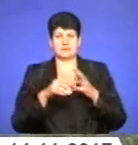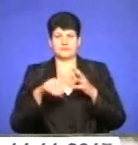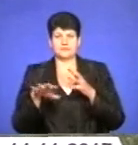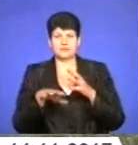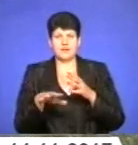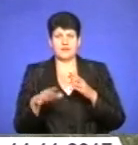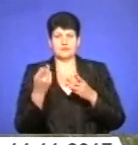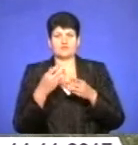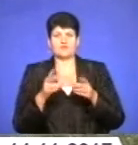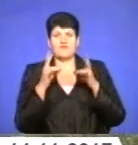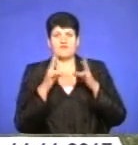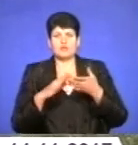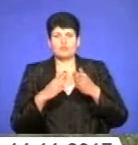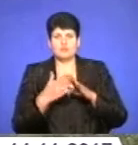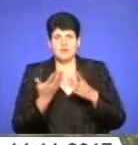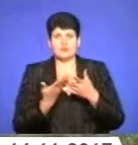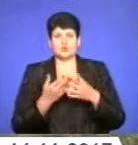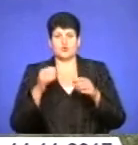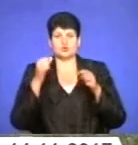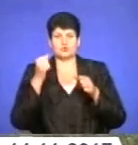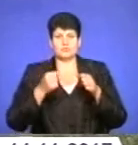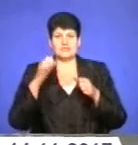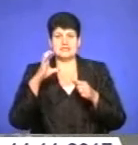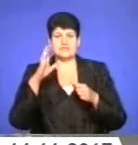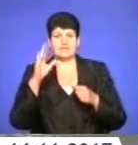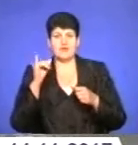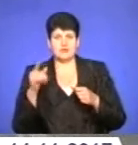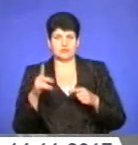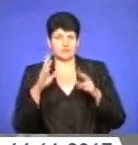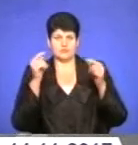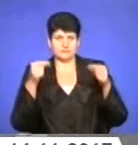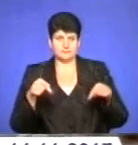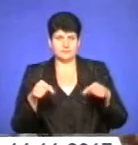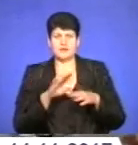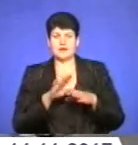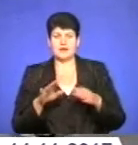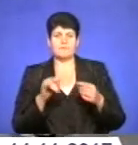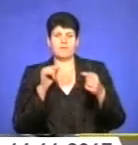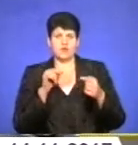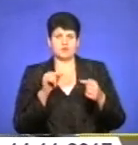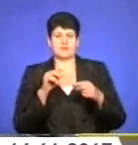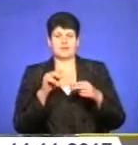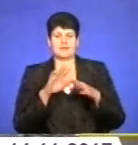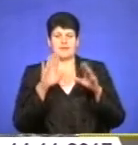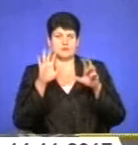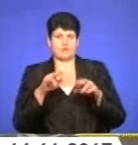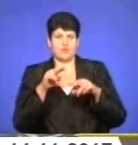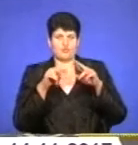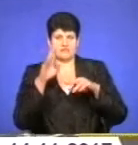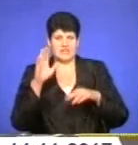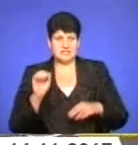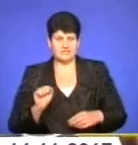стані. Зараз, якщо тут зрушать, будуть бити сваї, все піде вниз. Я теж проти незаконного цього будівництва. І